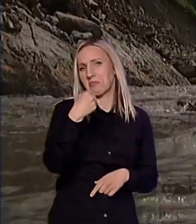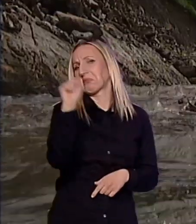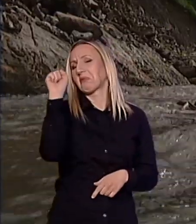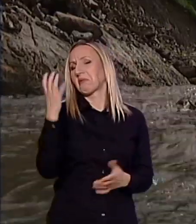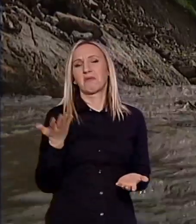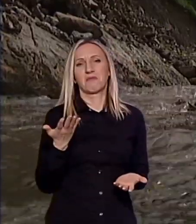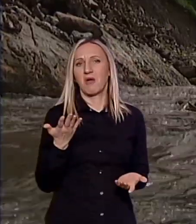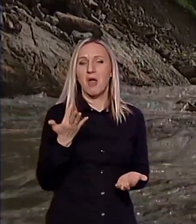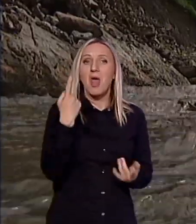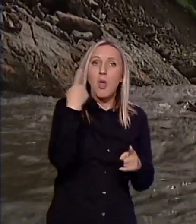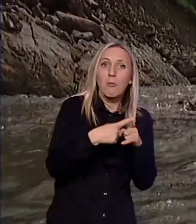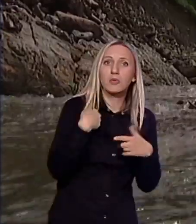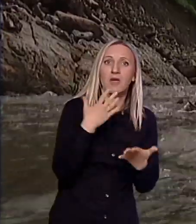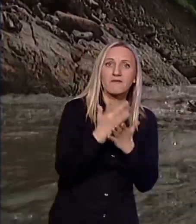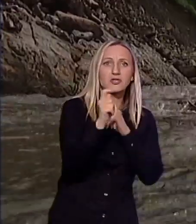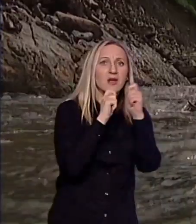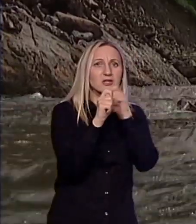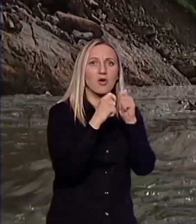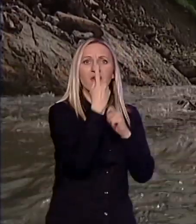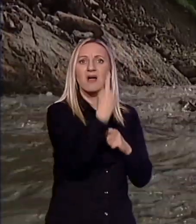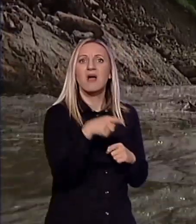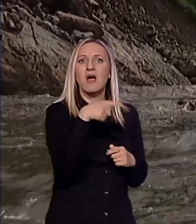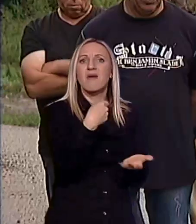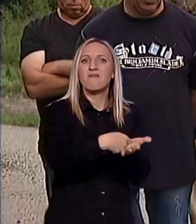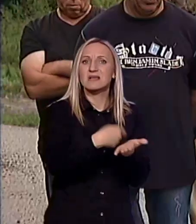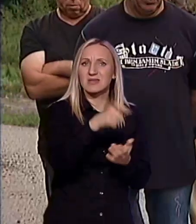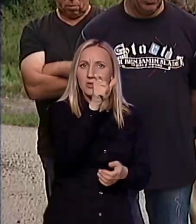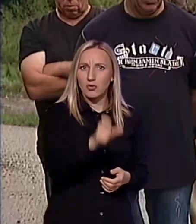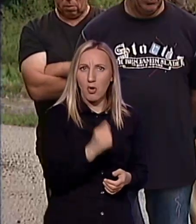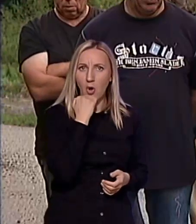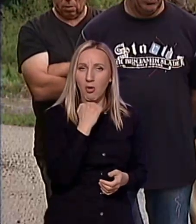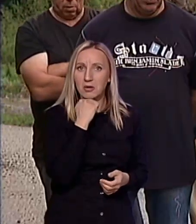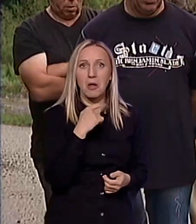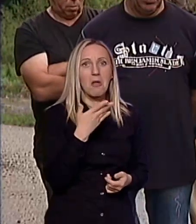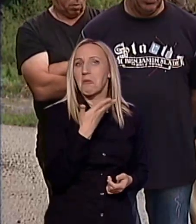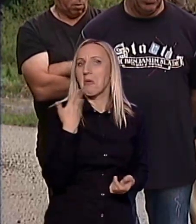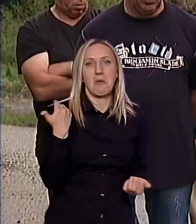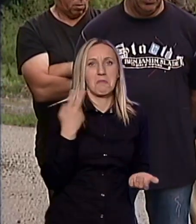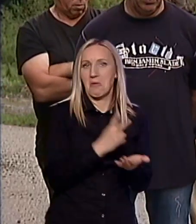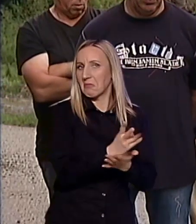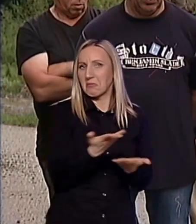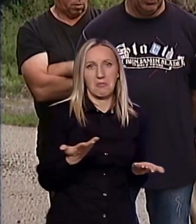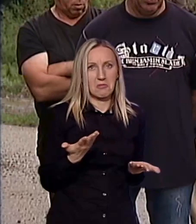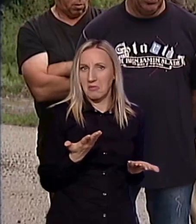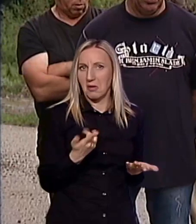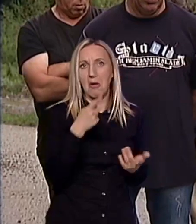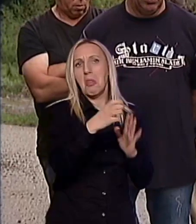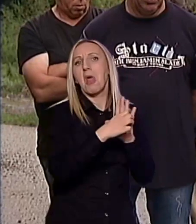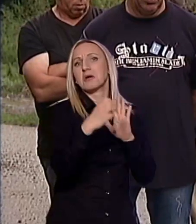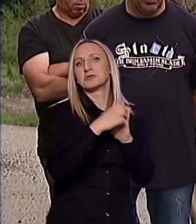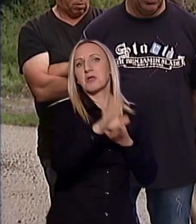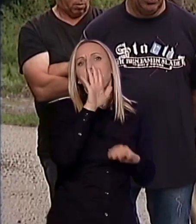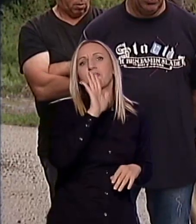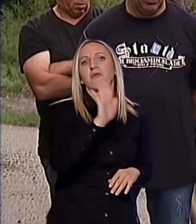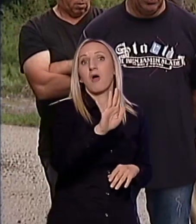puta smo razgovarali sa investitorom, ni pomaka nije bilo, on je nastavio po svome i to ne po